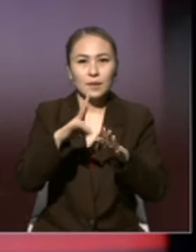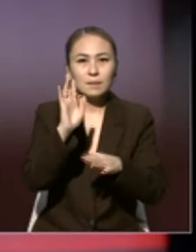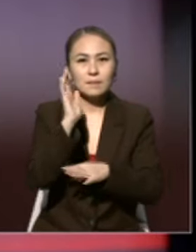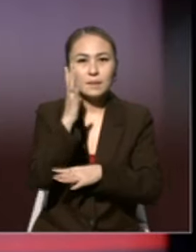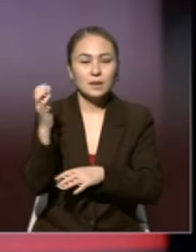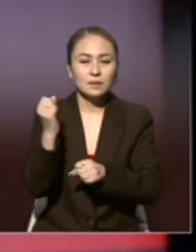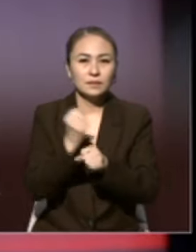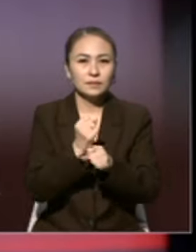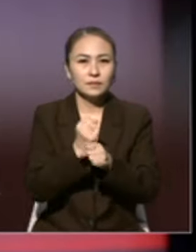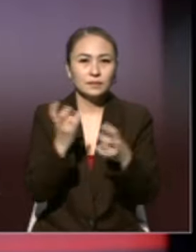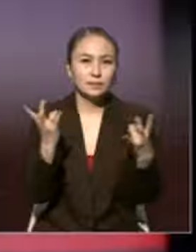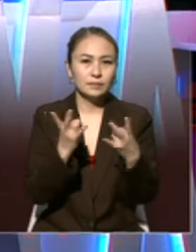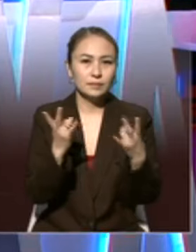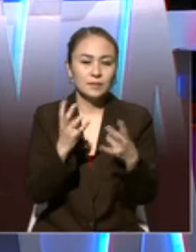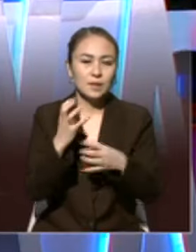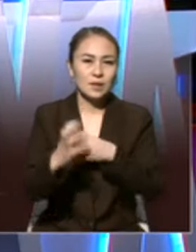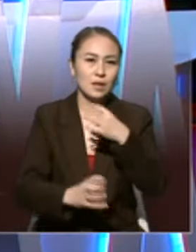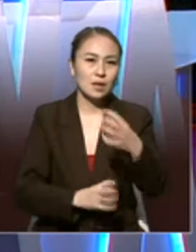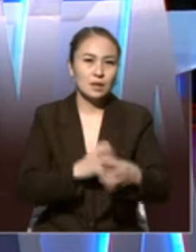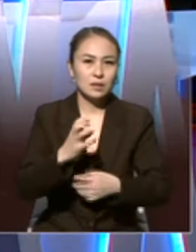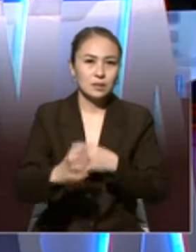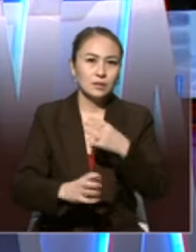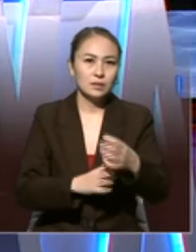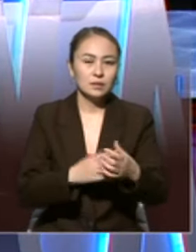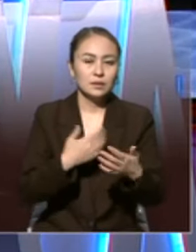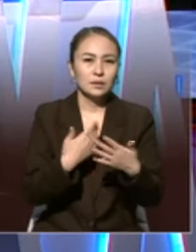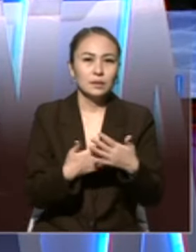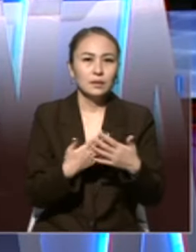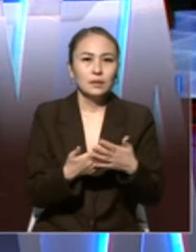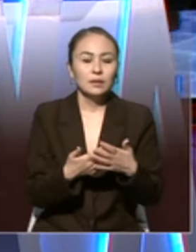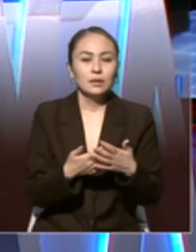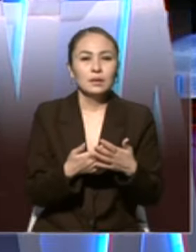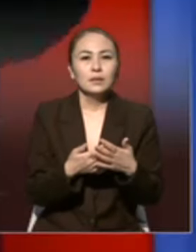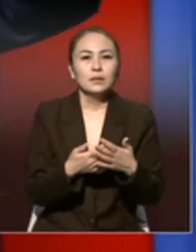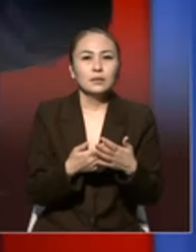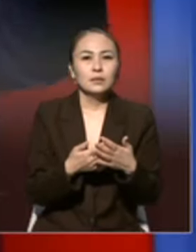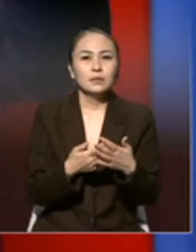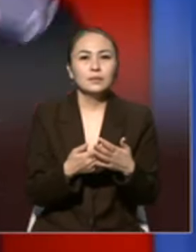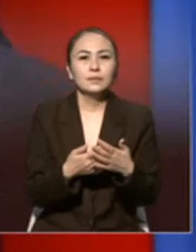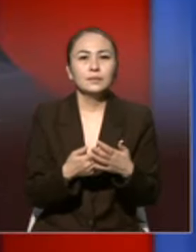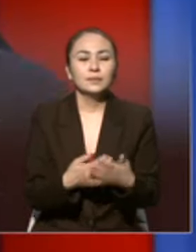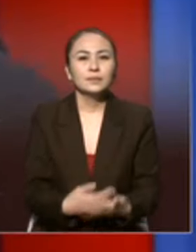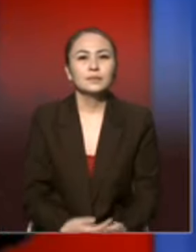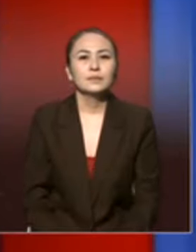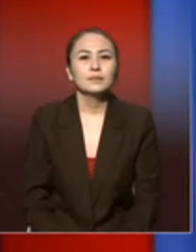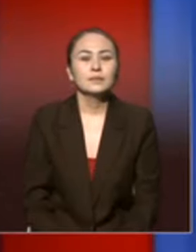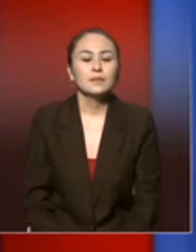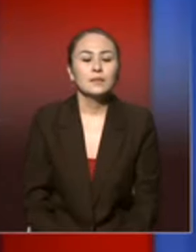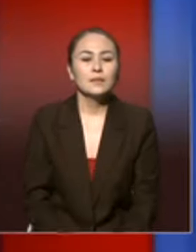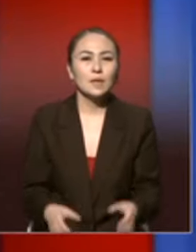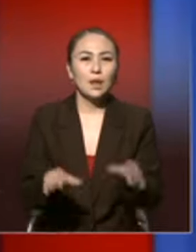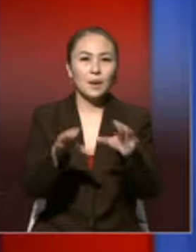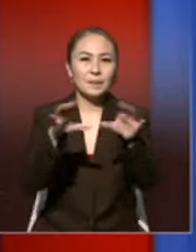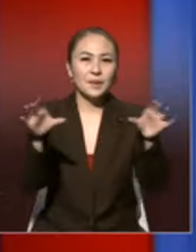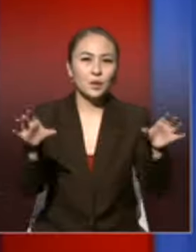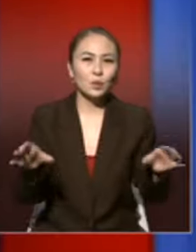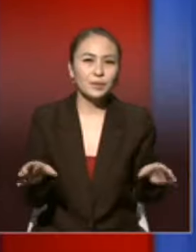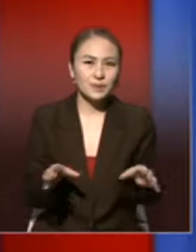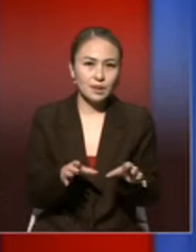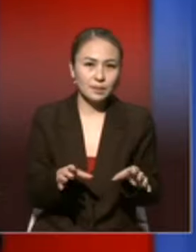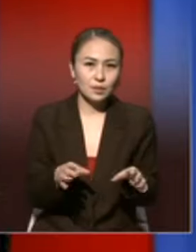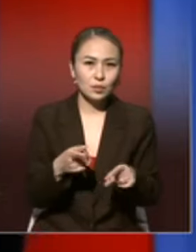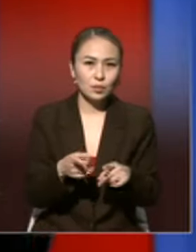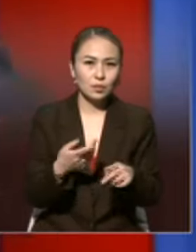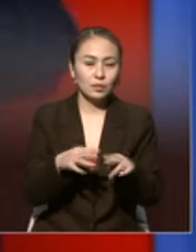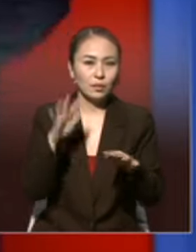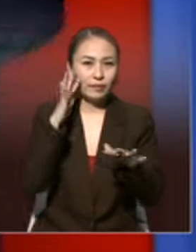мысалға. Бұл әлемдік тәжірибе мысалға. Біздер аламызда жаңағындай бетондап тастаймыз мысалға. Ол әрине, ол су